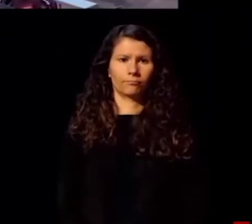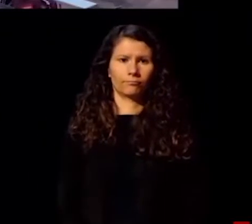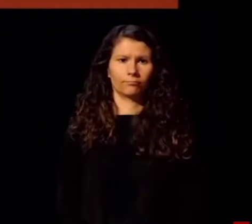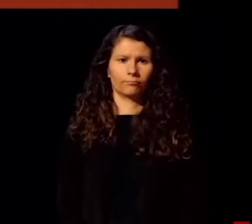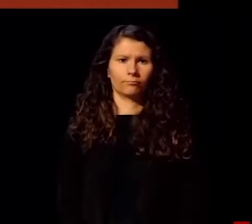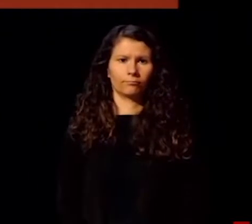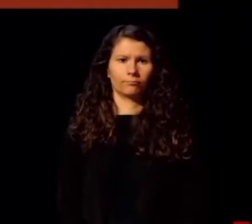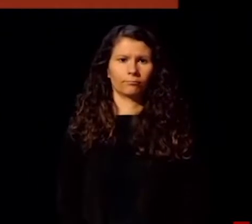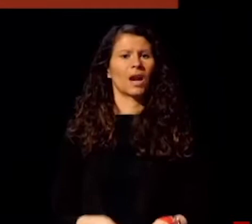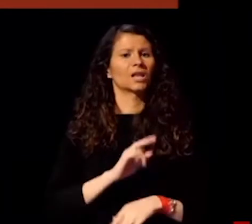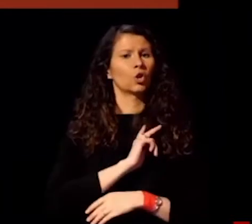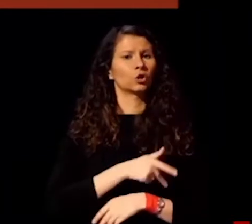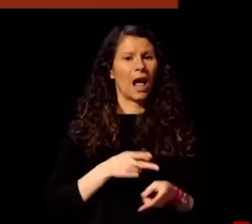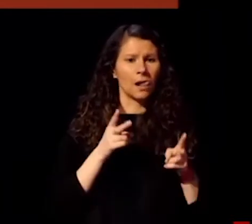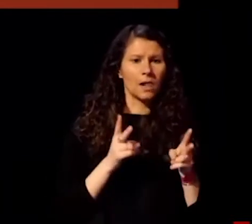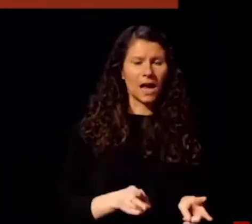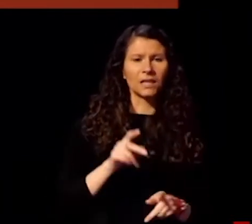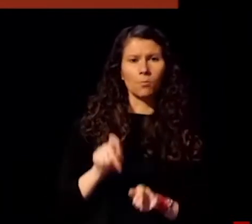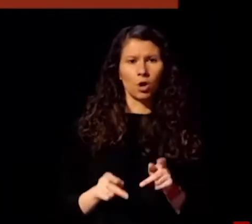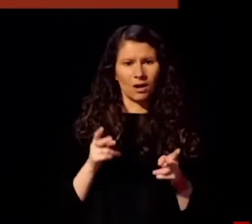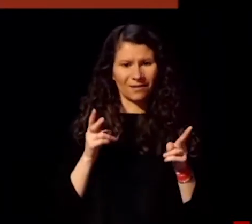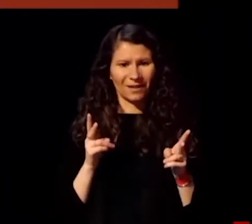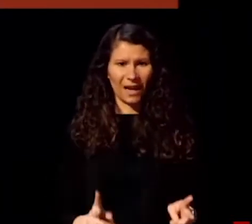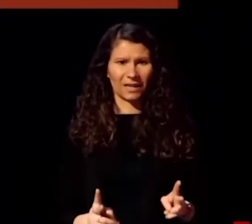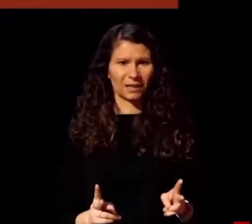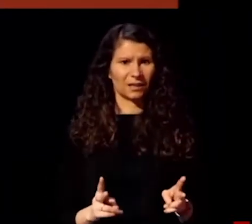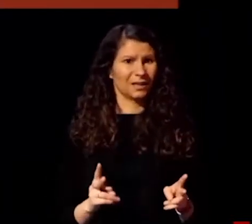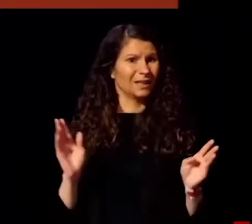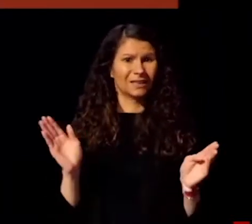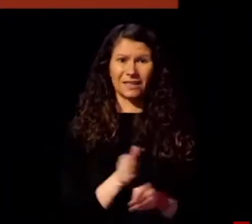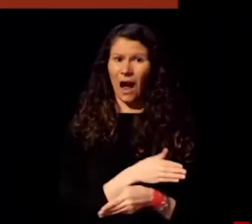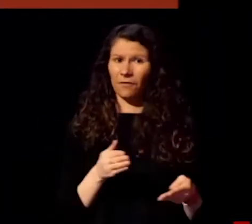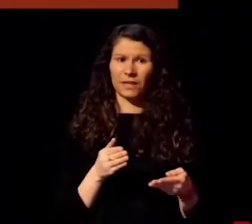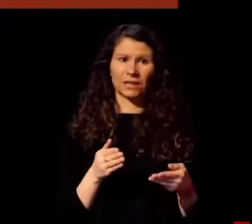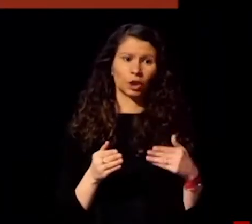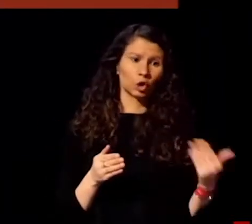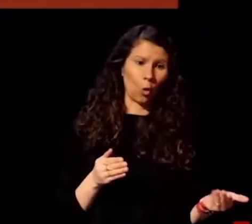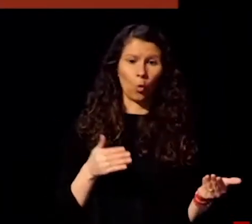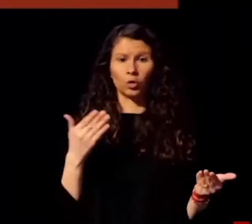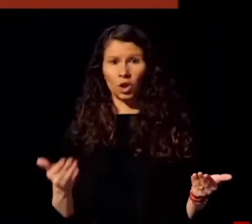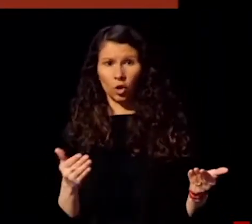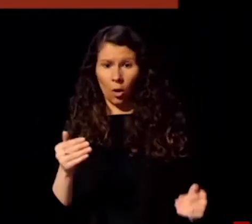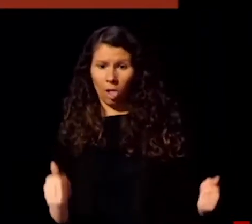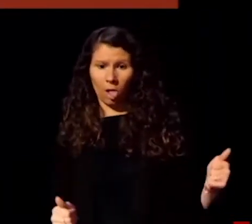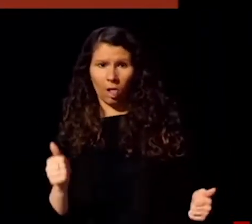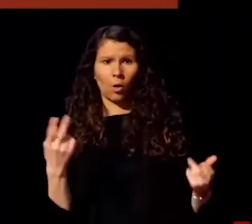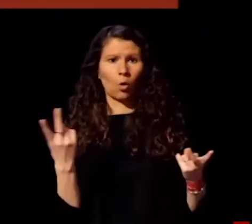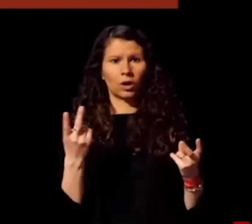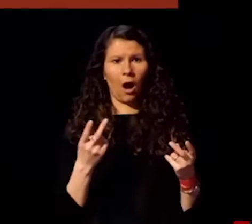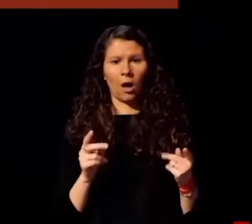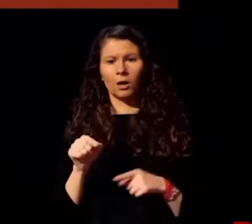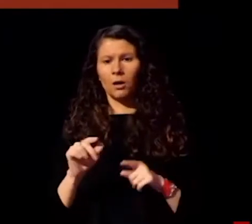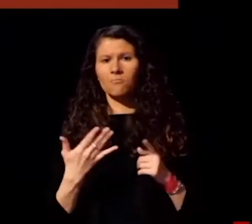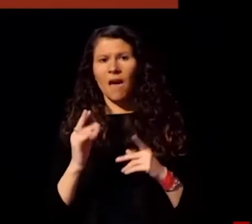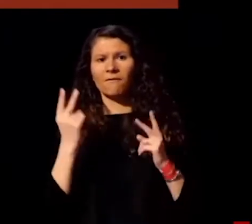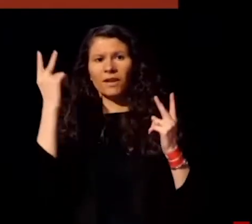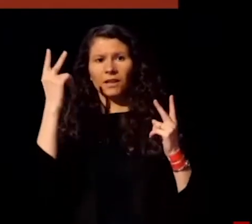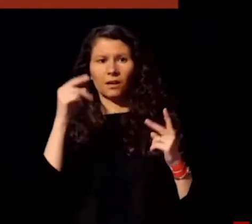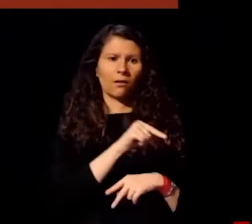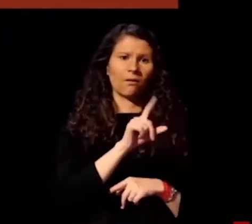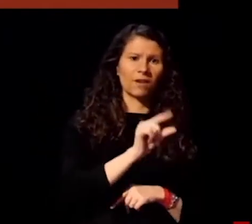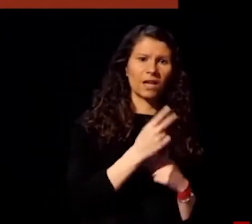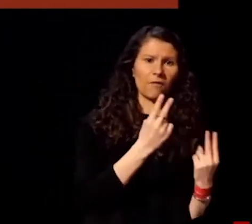soziale rechte und bürgerrechte dürfen nie mehr gegeneinander ausgespielt oder rasiert werden das ist meine lehre